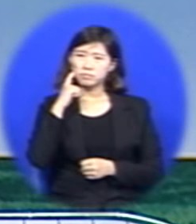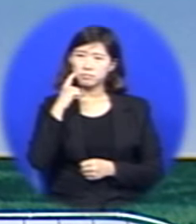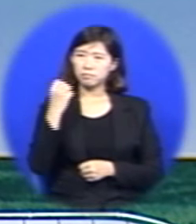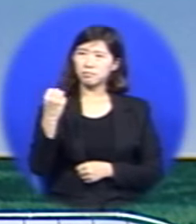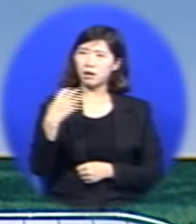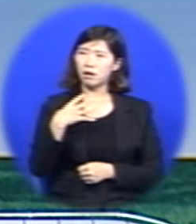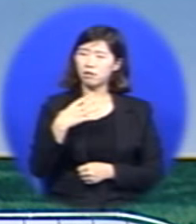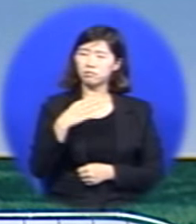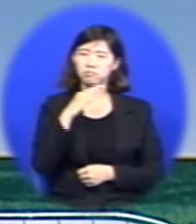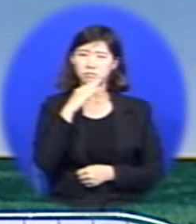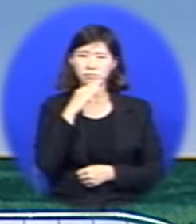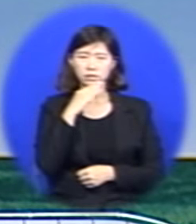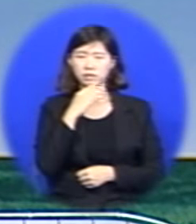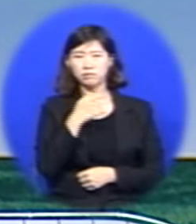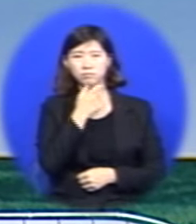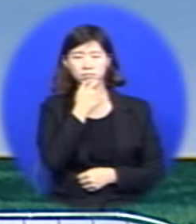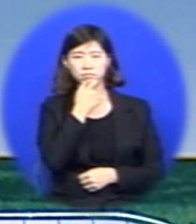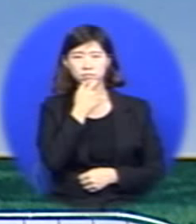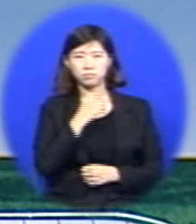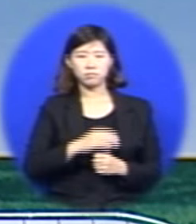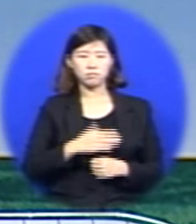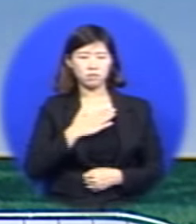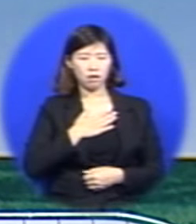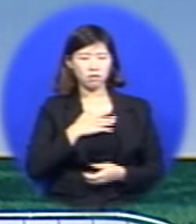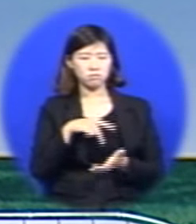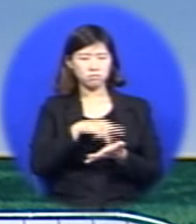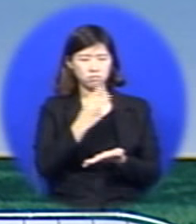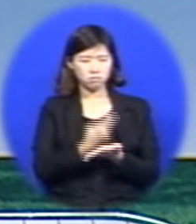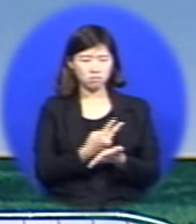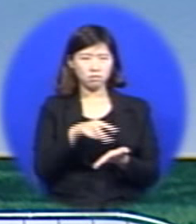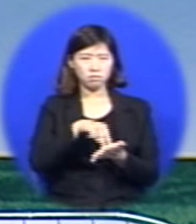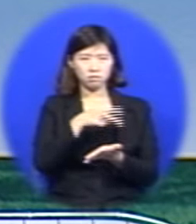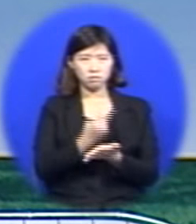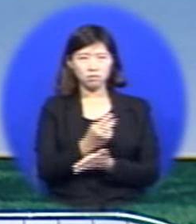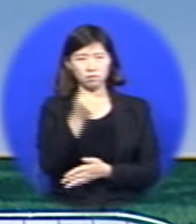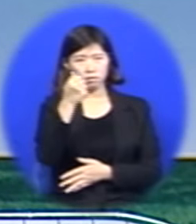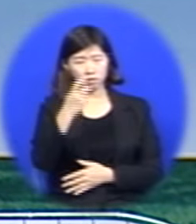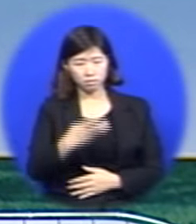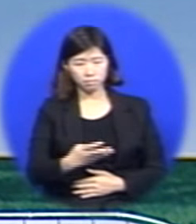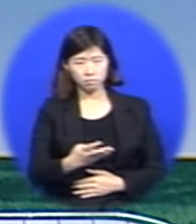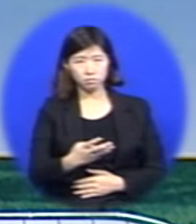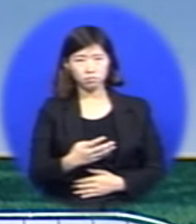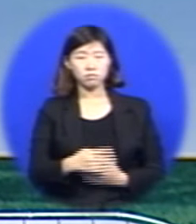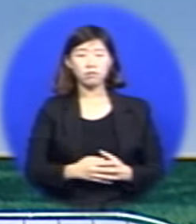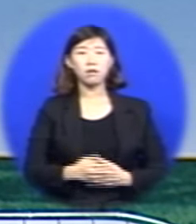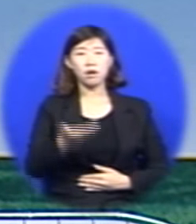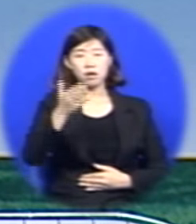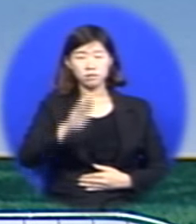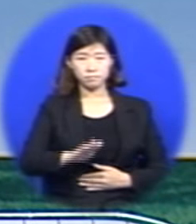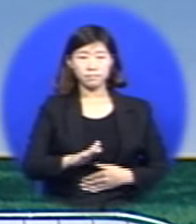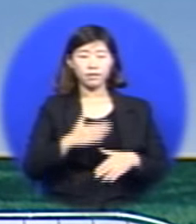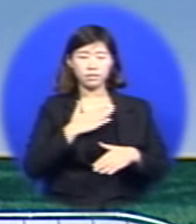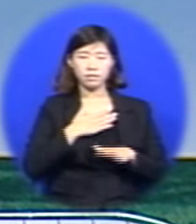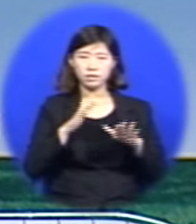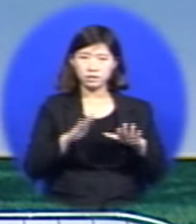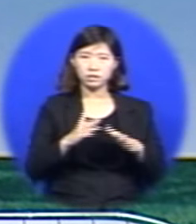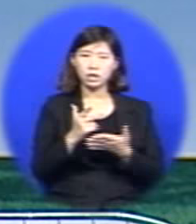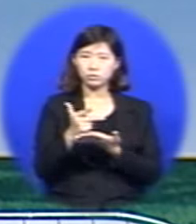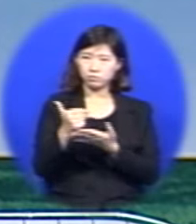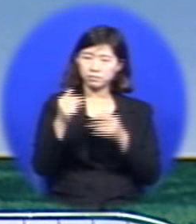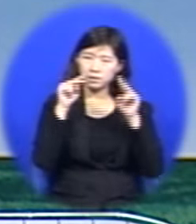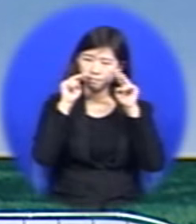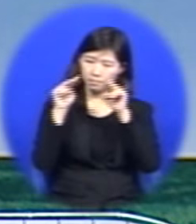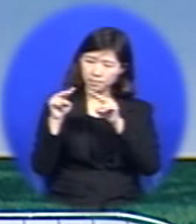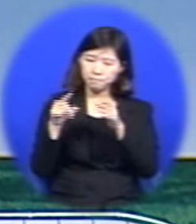일입니다. 그동안에는 여러 번 쓰러지고 넘어졌습니다. 주님, 이제는 제가 주님을 바라보며 믿음의